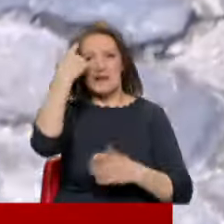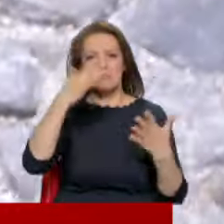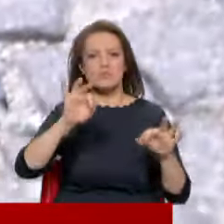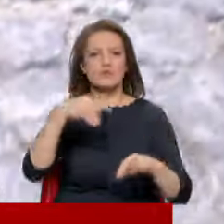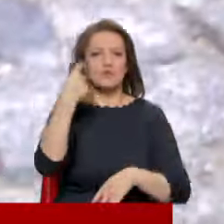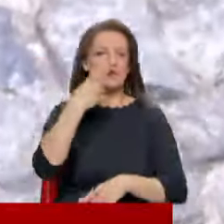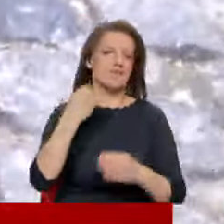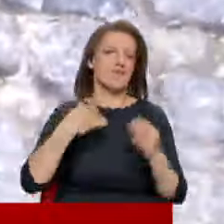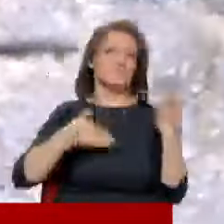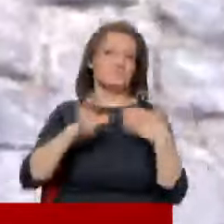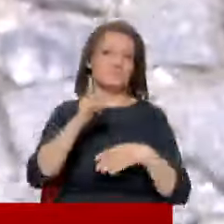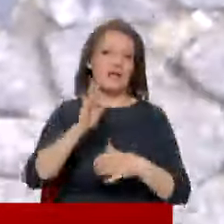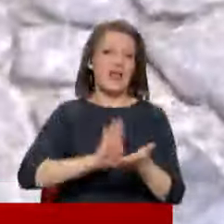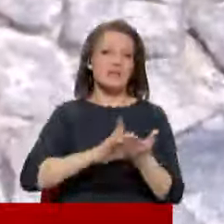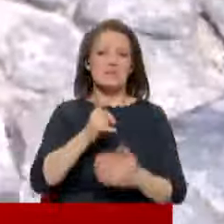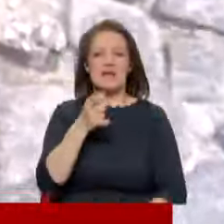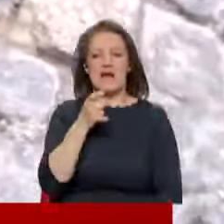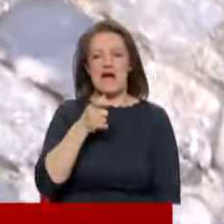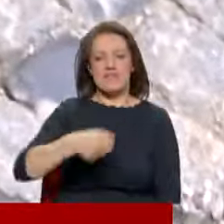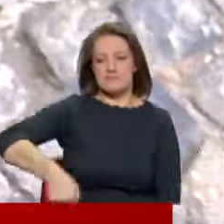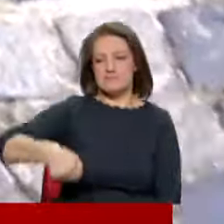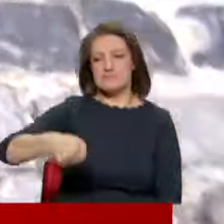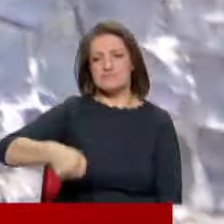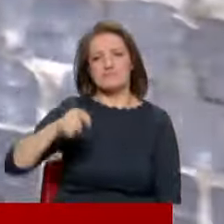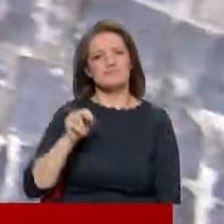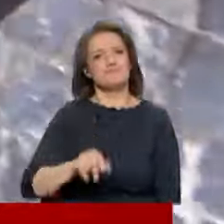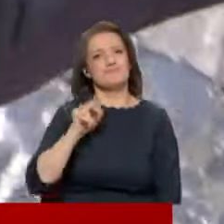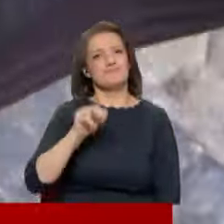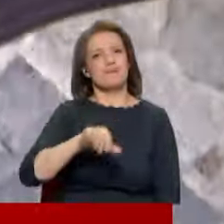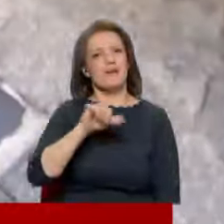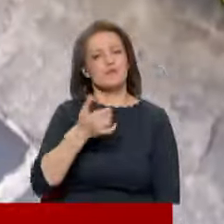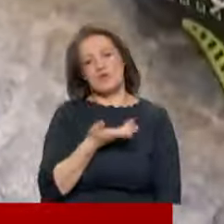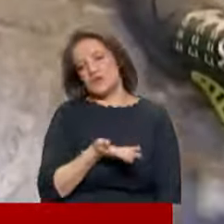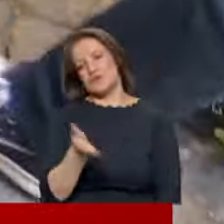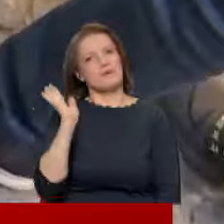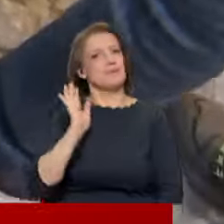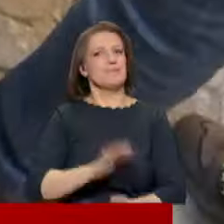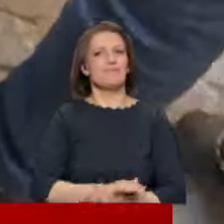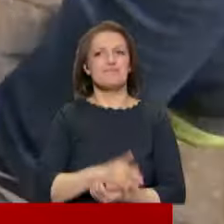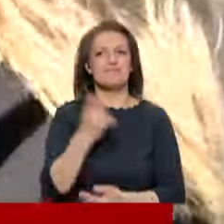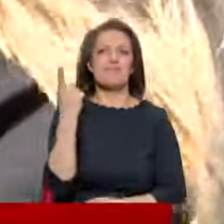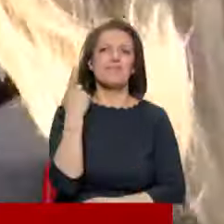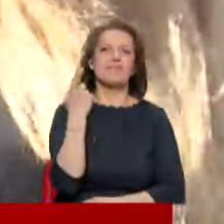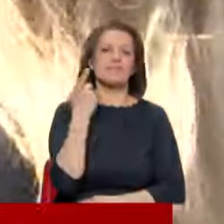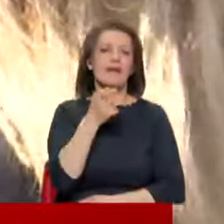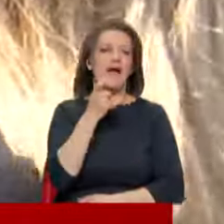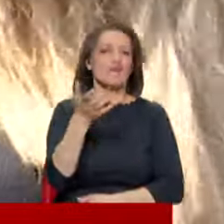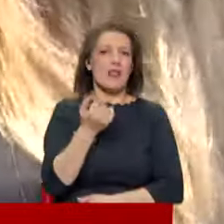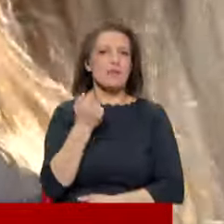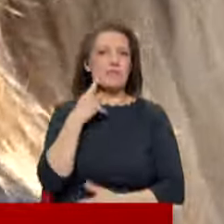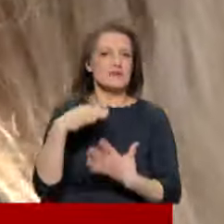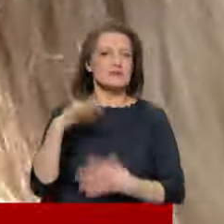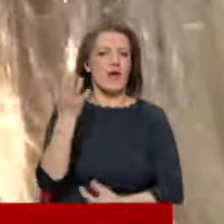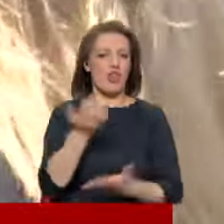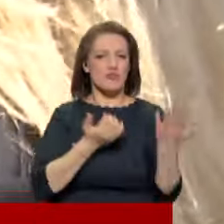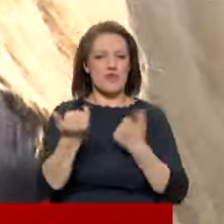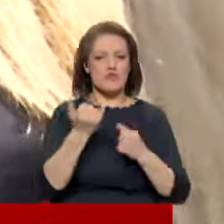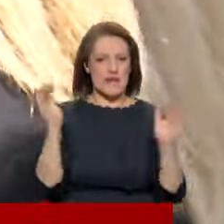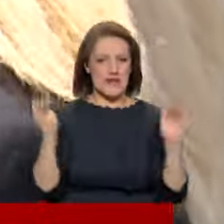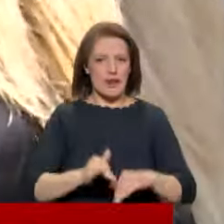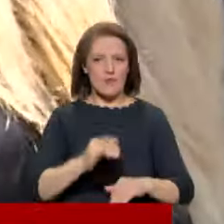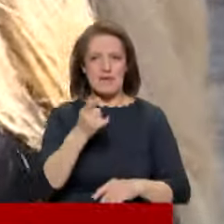yüzden çoğunluk elinde bir kahve paketiyle uzaklaşıyor Eminönü'nden. Ben bir kahve aldım. İnsanlar alışverişe geliyor ama bir kahve